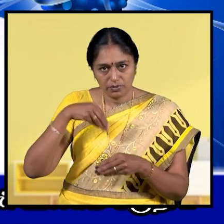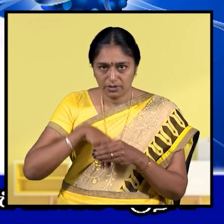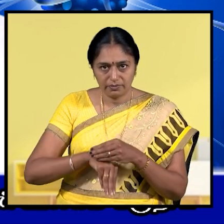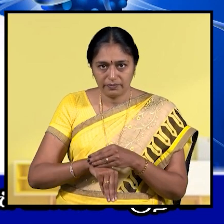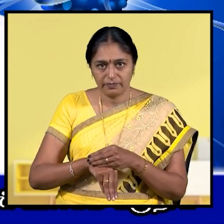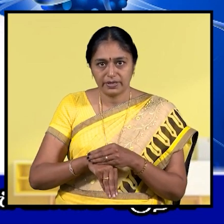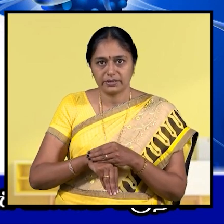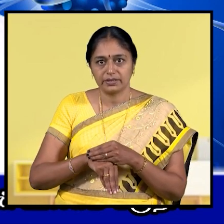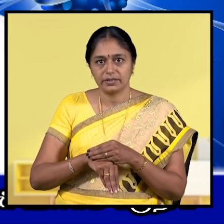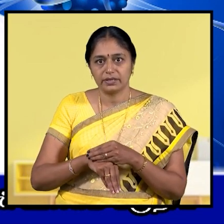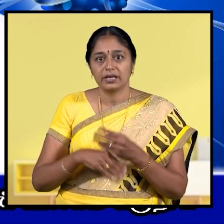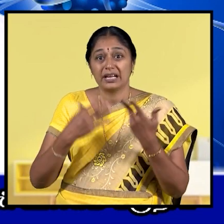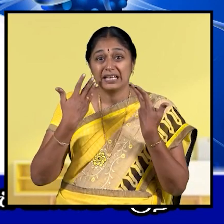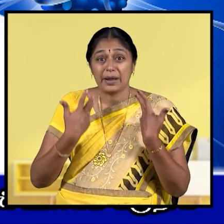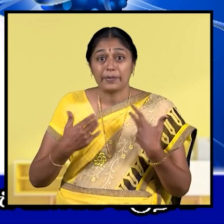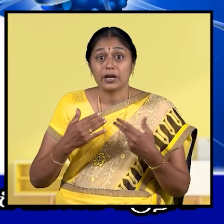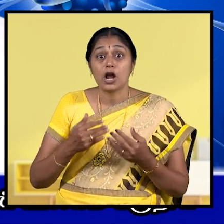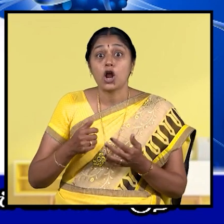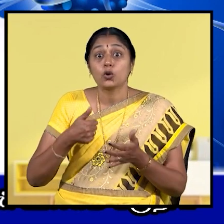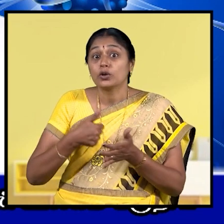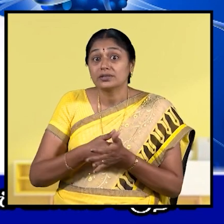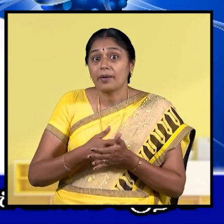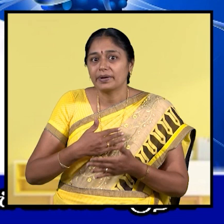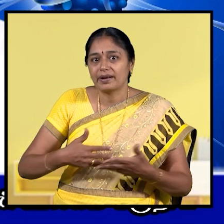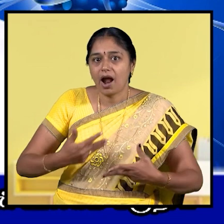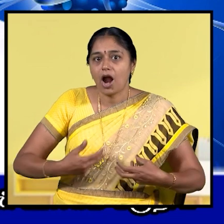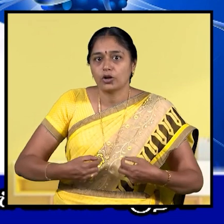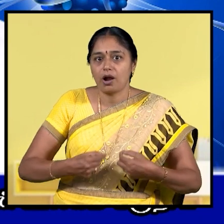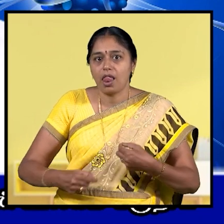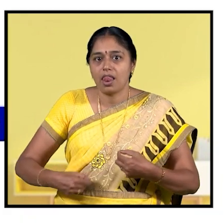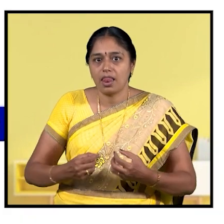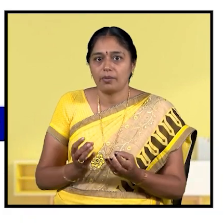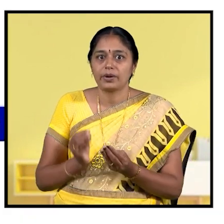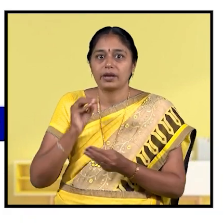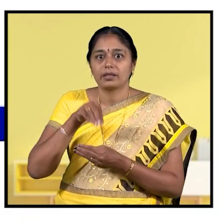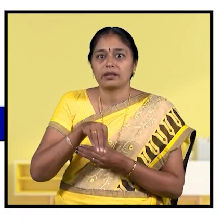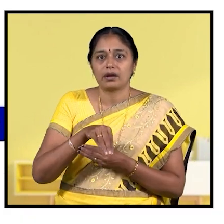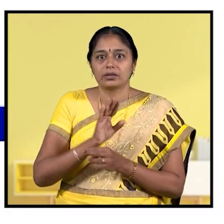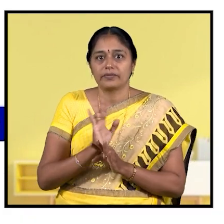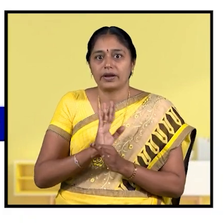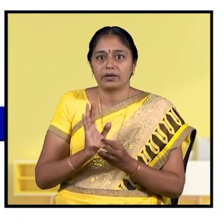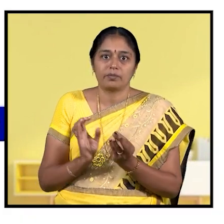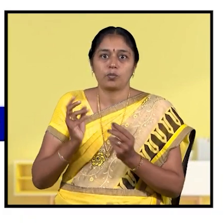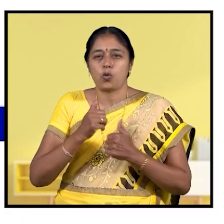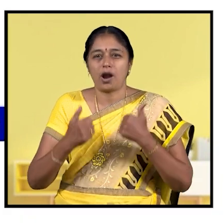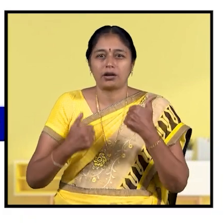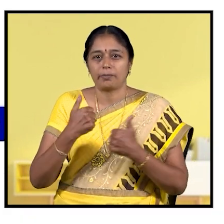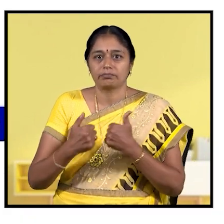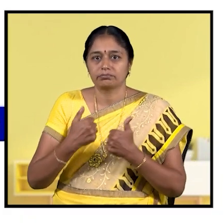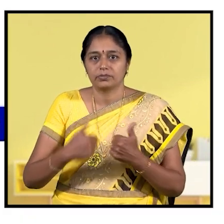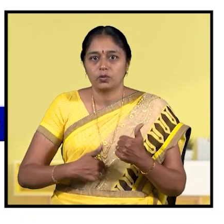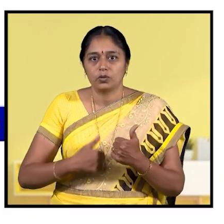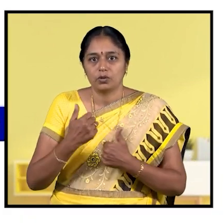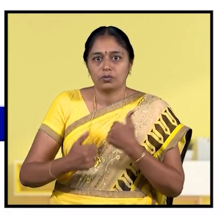அப்படின்னு உடம்புக்குள்ளே இருக்கக்கூடிய நோய் எதிர்ப்பு மண்டலம் இருக்கலையா, நோய் தடைக்கா மண்டலம், அந்த அணுக்கெல்லாம் சுற்றி சூழ்ந்து பார்க்குது. இதனால் நமக்கு ஏதாவது ஆபத்து வருமோ அப்படின்னு பார்க்குது. இப்போ வெளியிலிருந்து